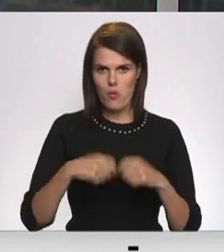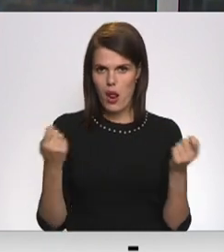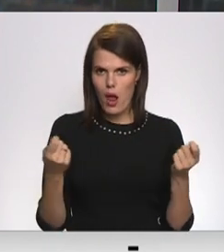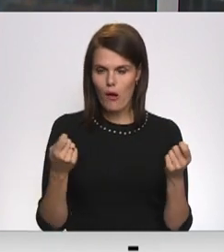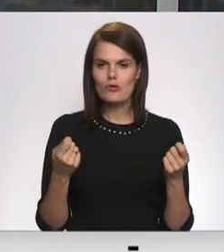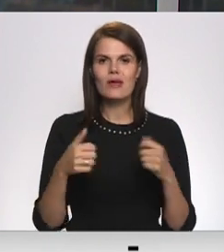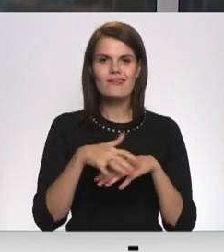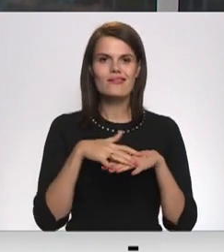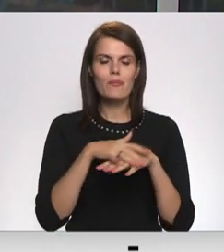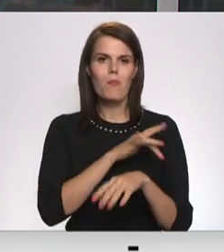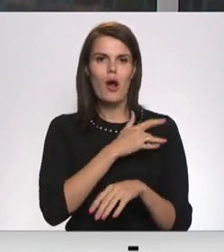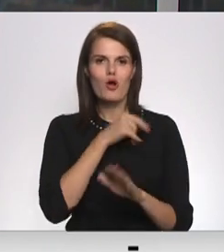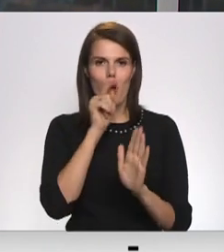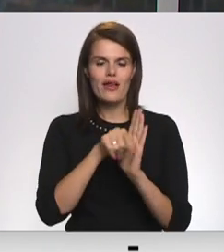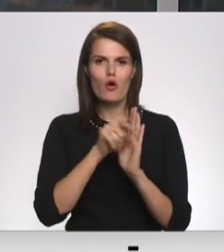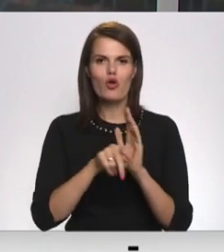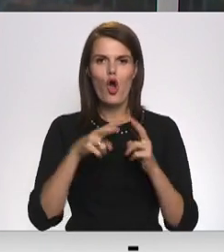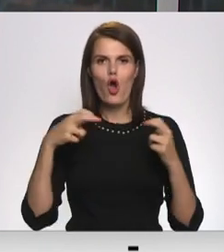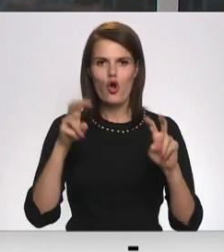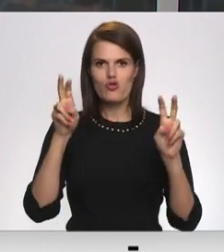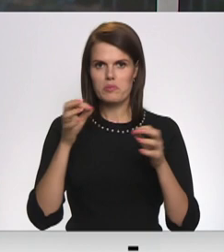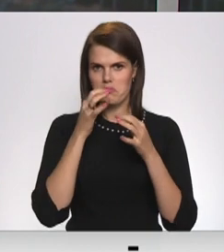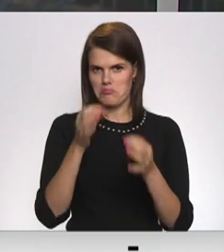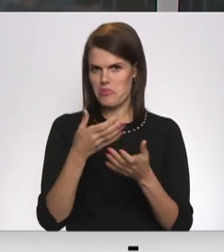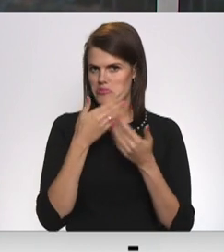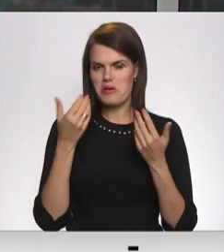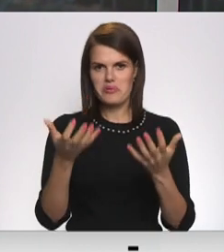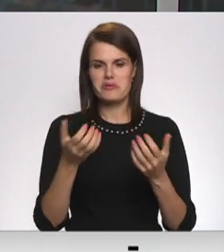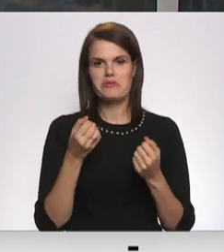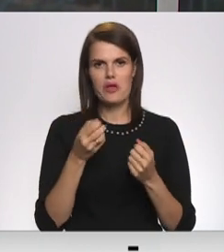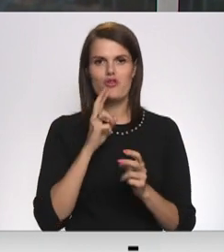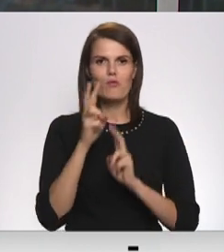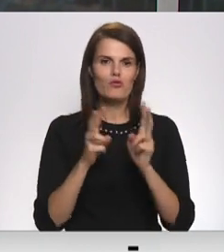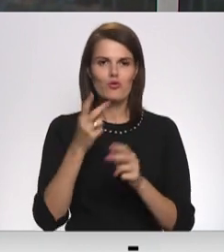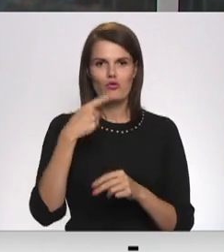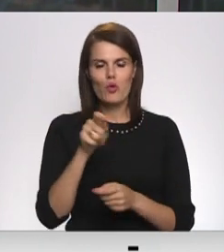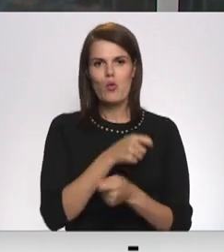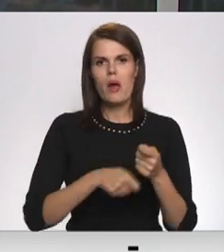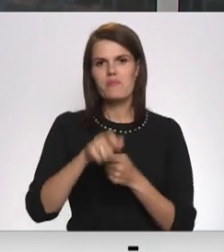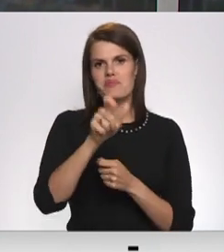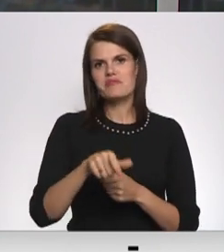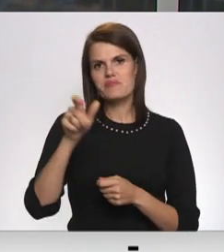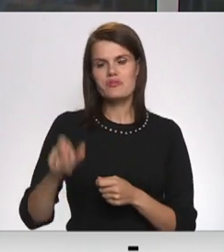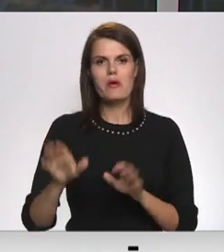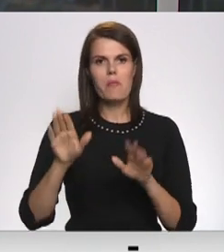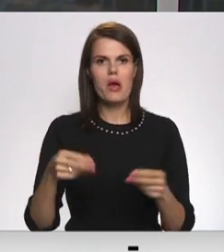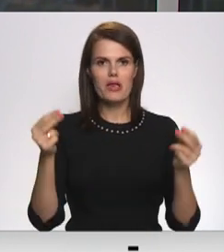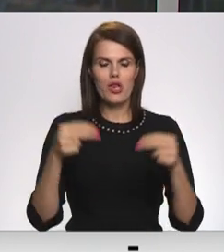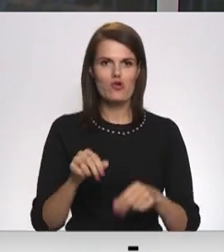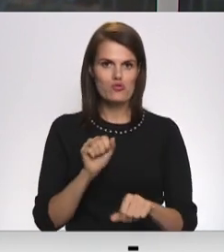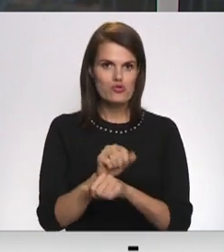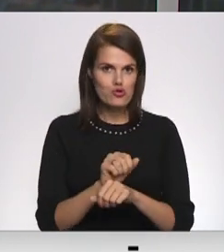Sabiedrisko pakalpojumu regulēšanas komisija ziņo, ka nav saņēmusi sūdzības no juridiskajiem lietotājiem par vienpusējo ilgtermiņu piegādes līgumu